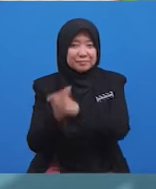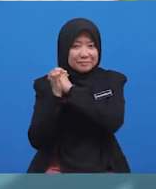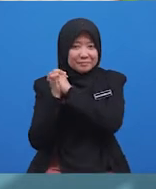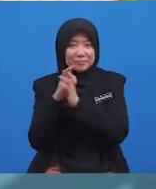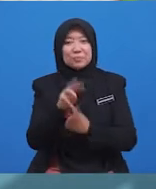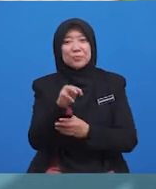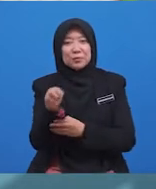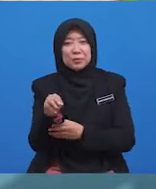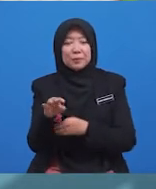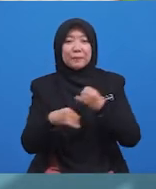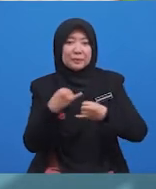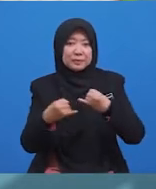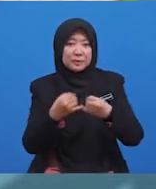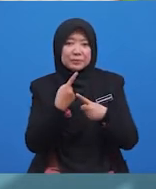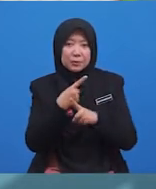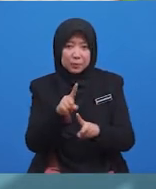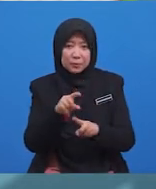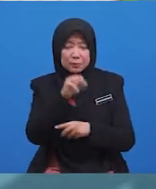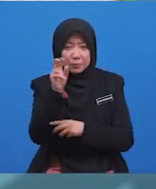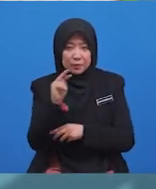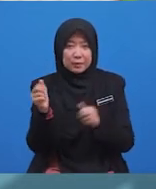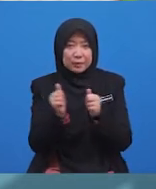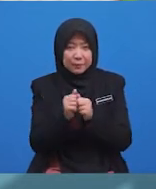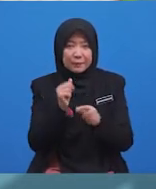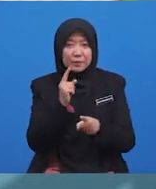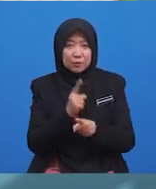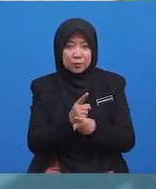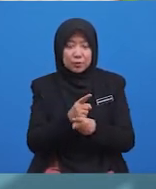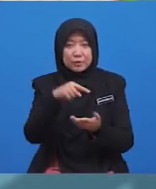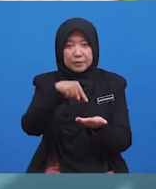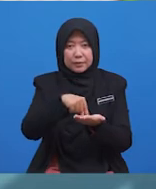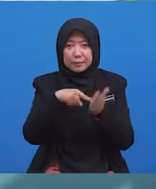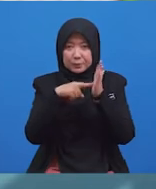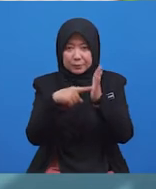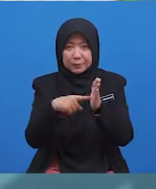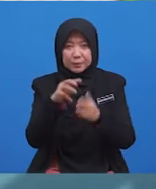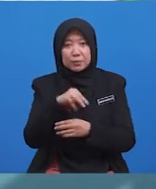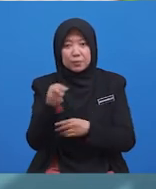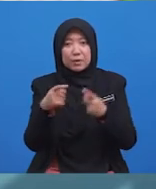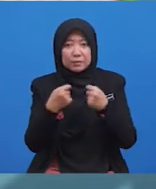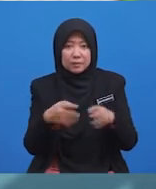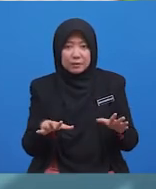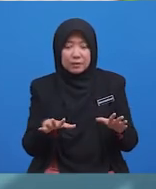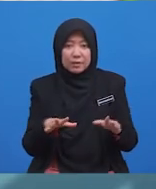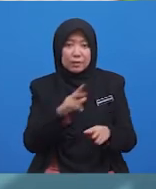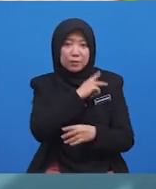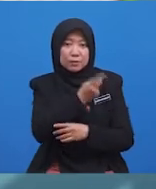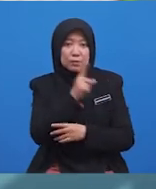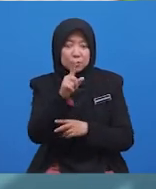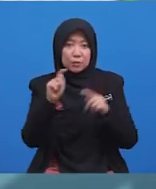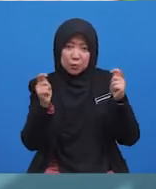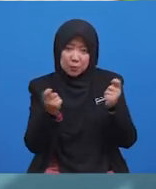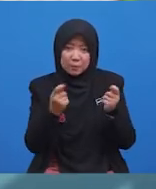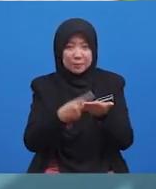Tahniah kepada murid-murid yang berjaya menjawab soalan yang diberikan dengan betul. Ini menunjukkan murid-murid telah menguasai